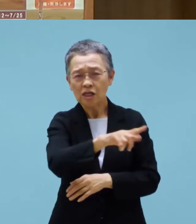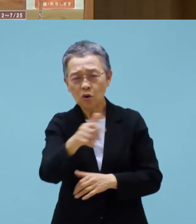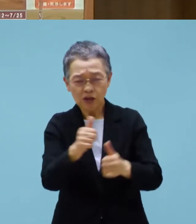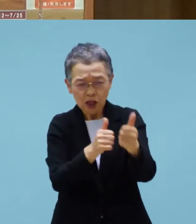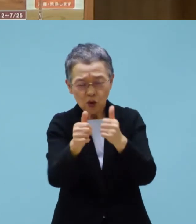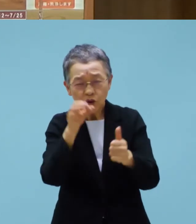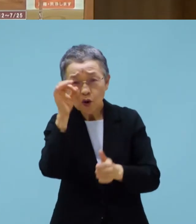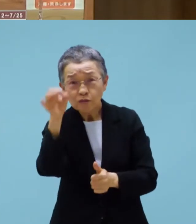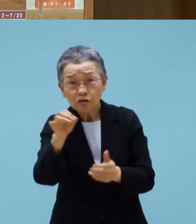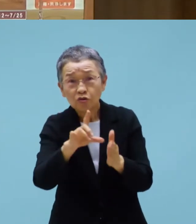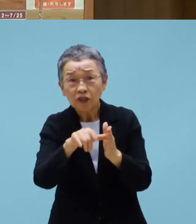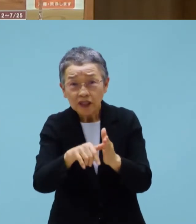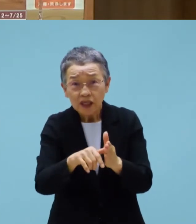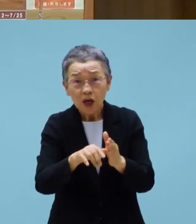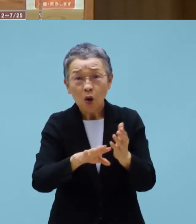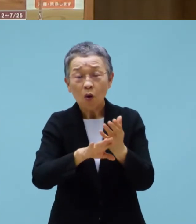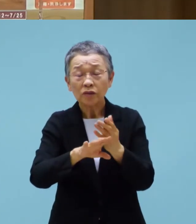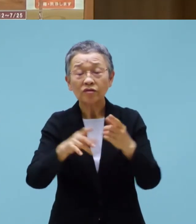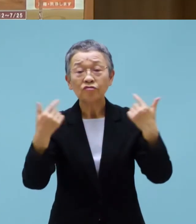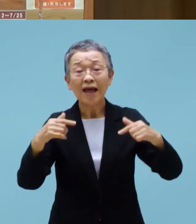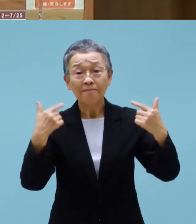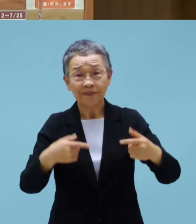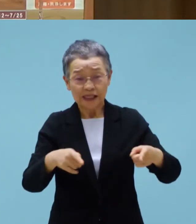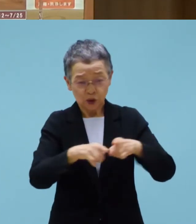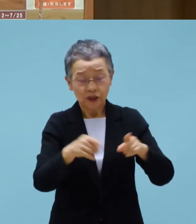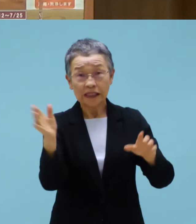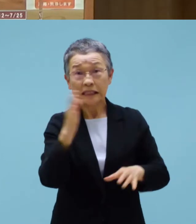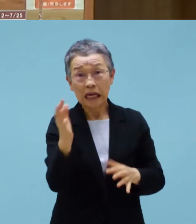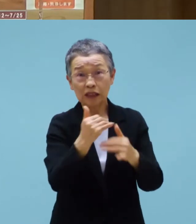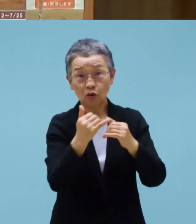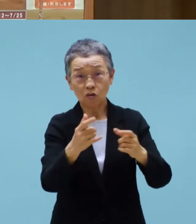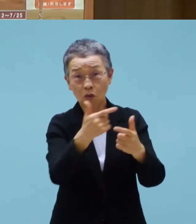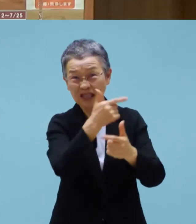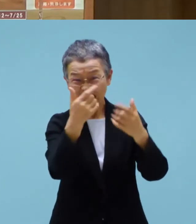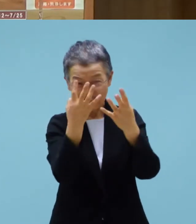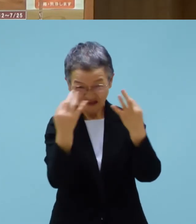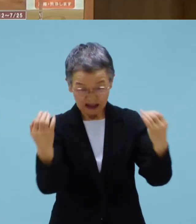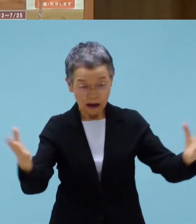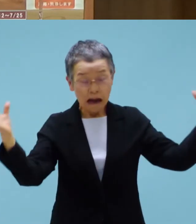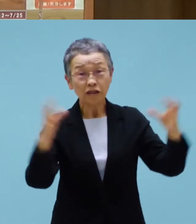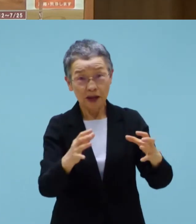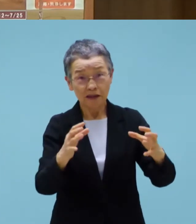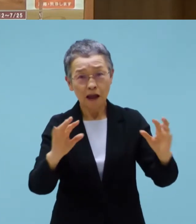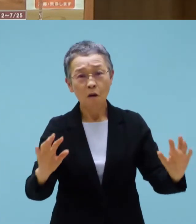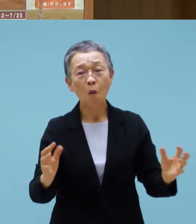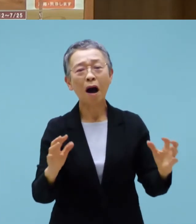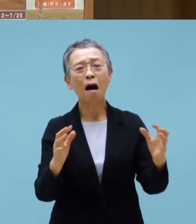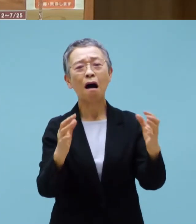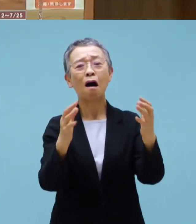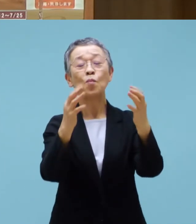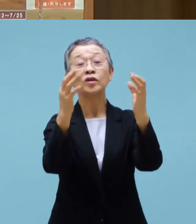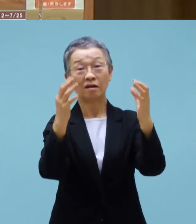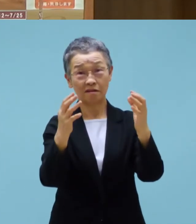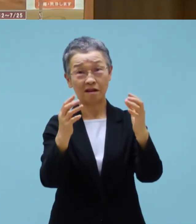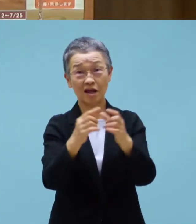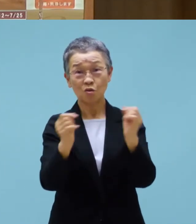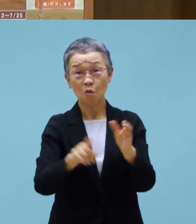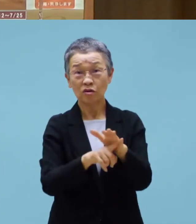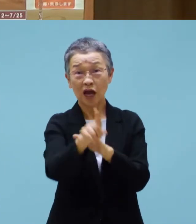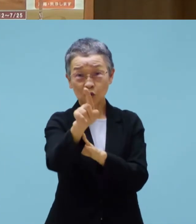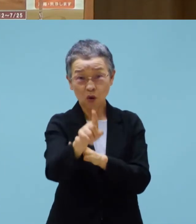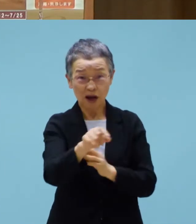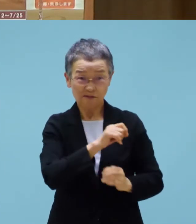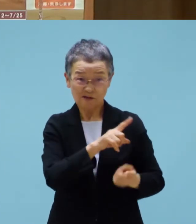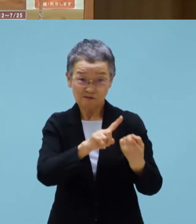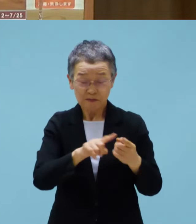にいない方と大人数で集まって、まあ、どうしても盛り上がりますよね。あの例えば日本代表が活躍してるって姿見